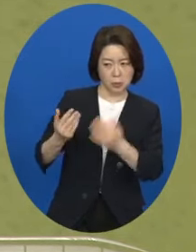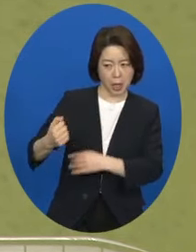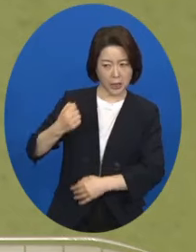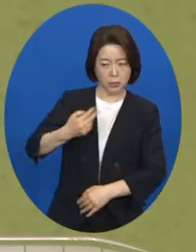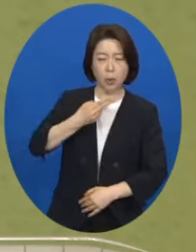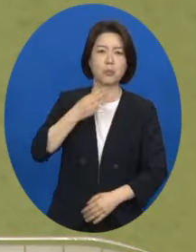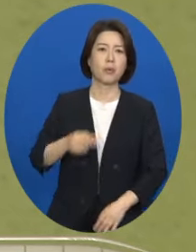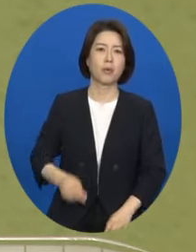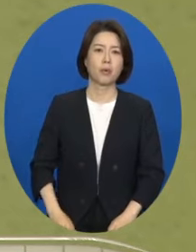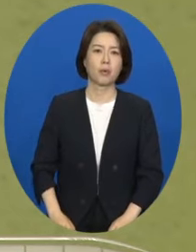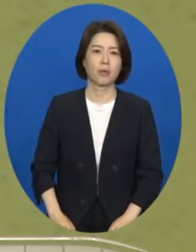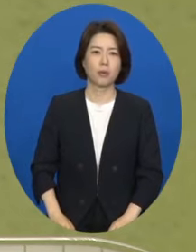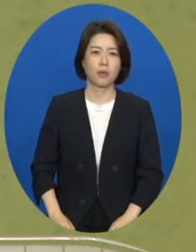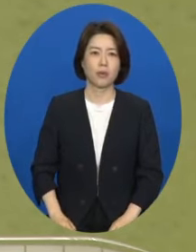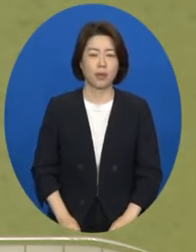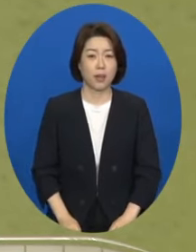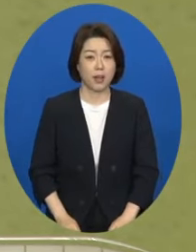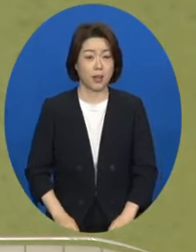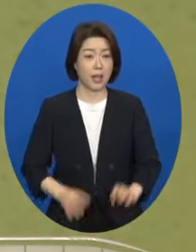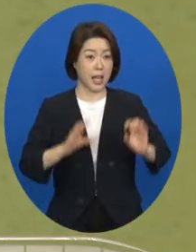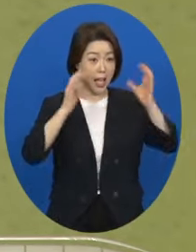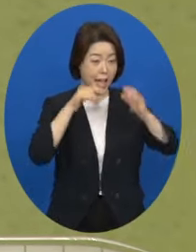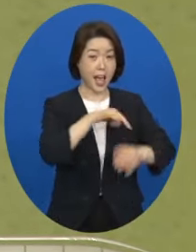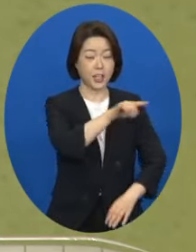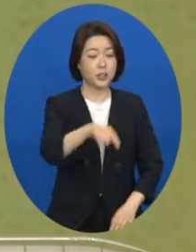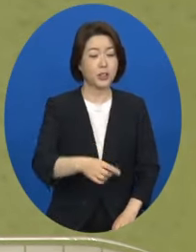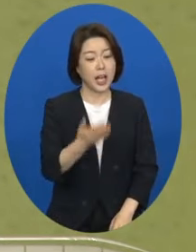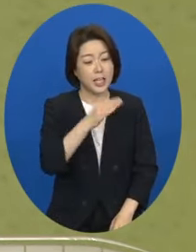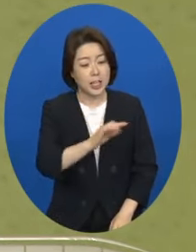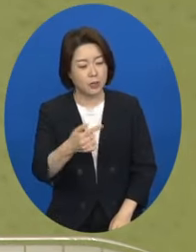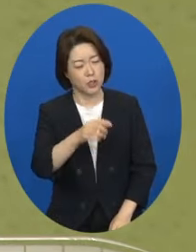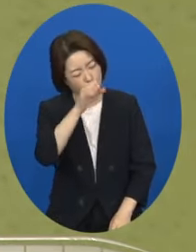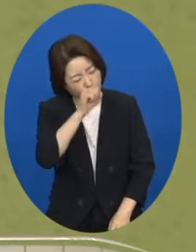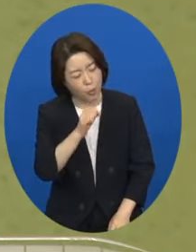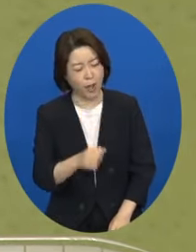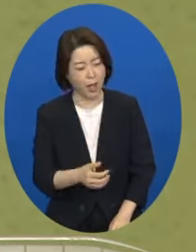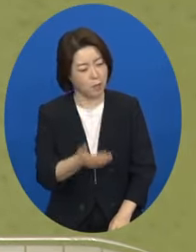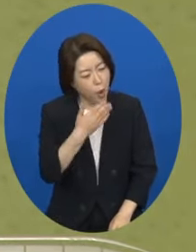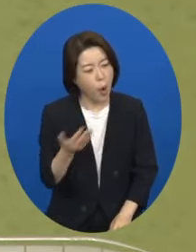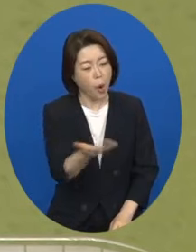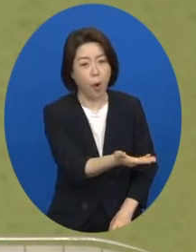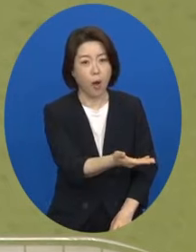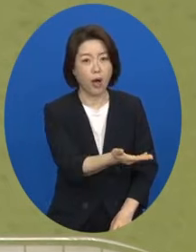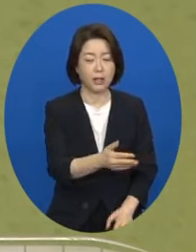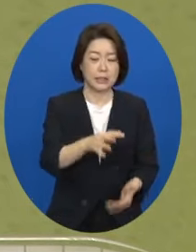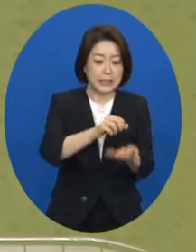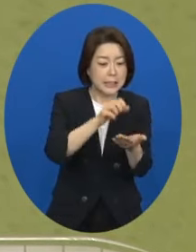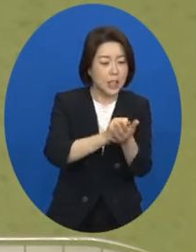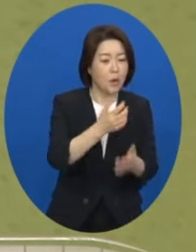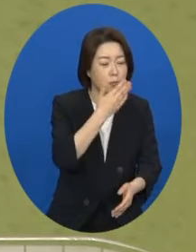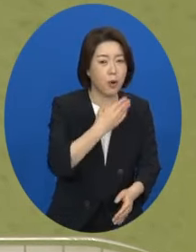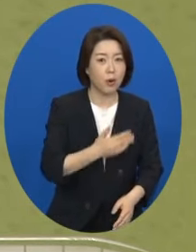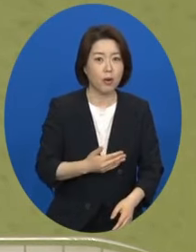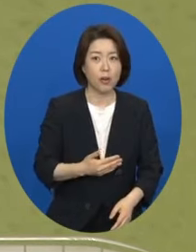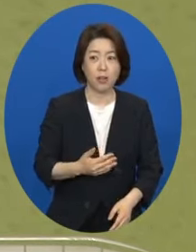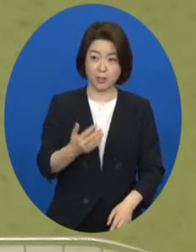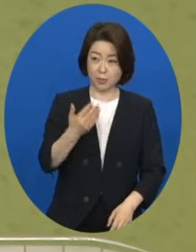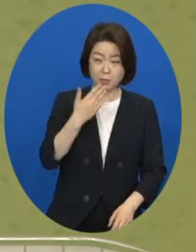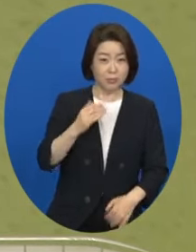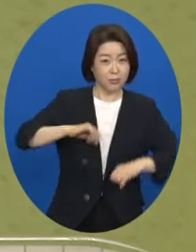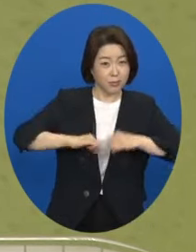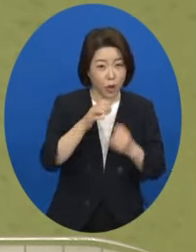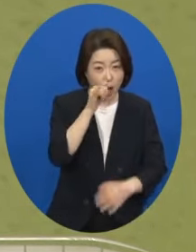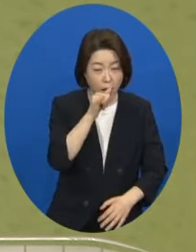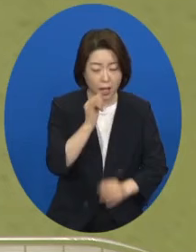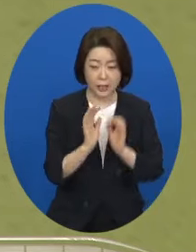능력이 없었습니다. 아이들에게 이 음식이 좋은 거야 나물을 먹어 먹습니까? 야채를